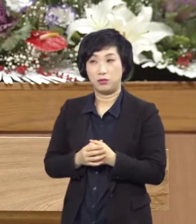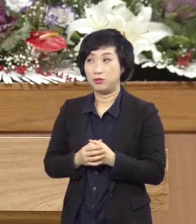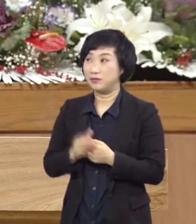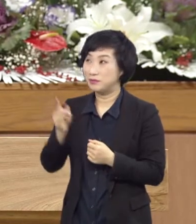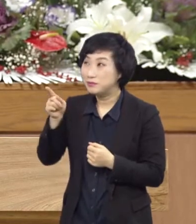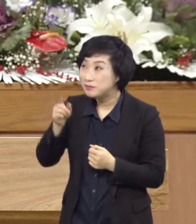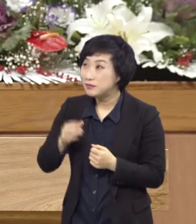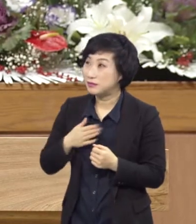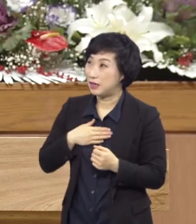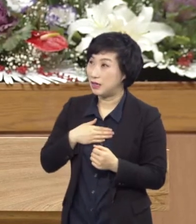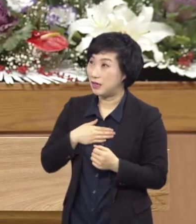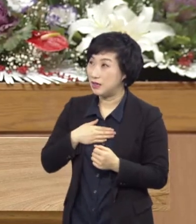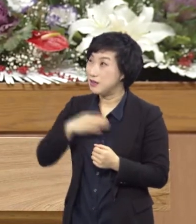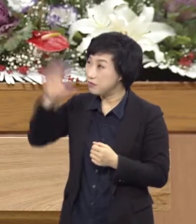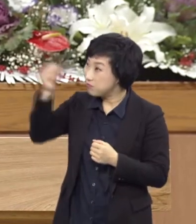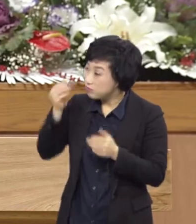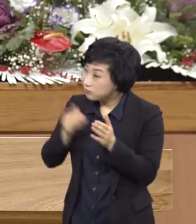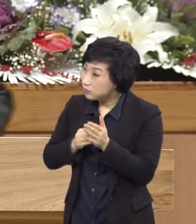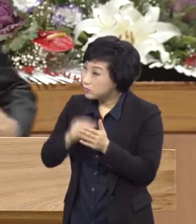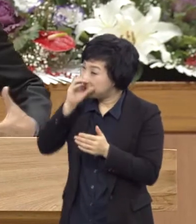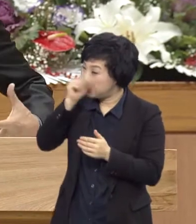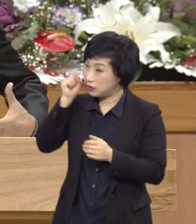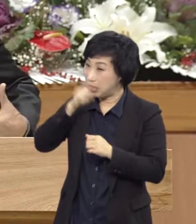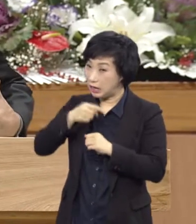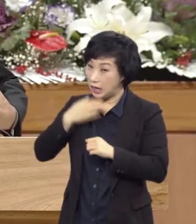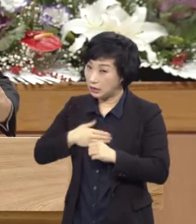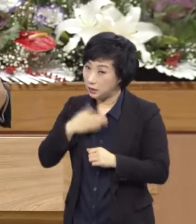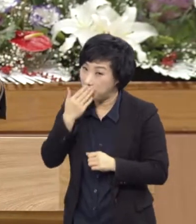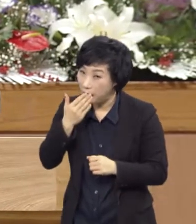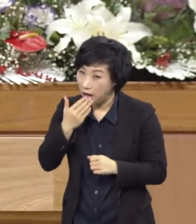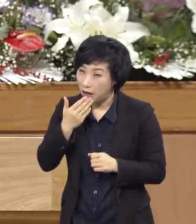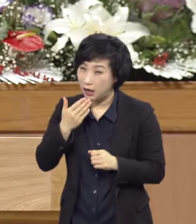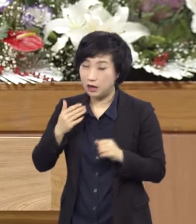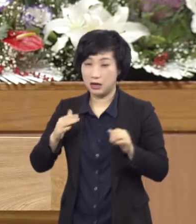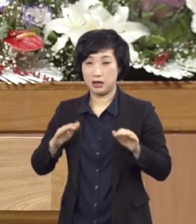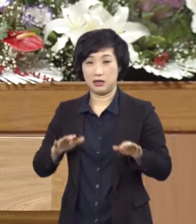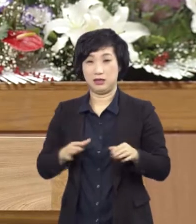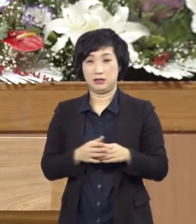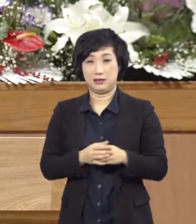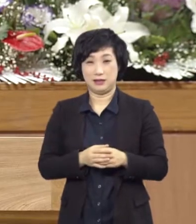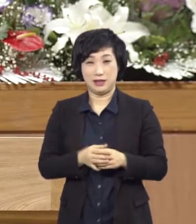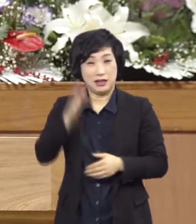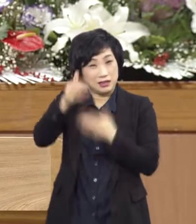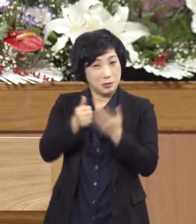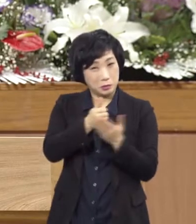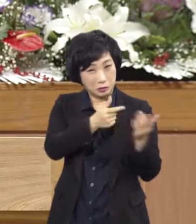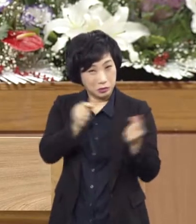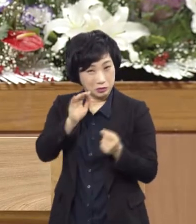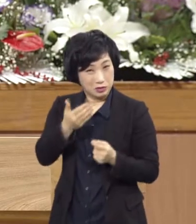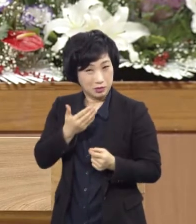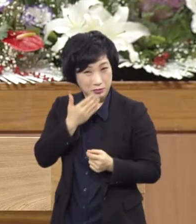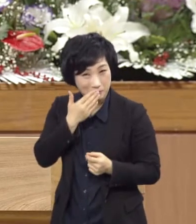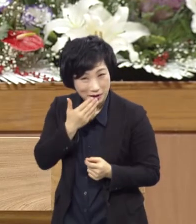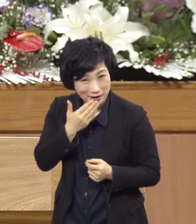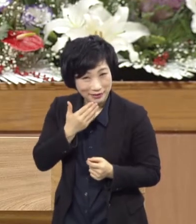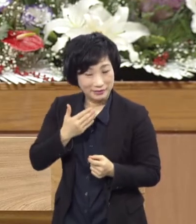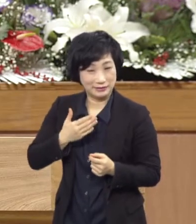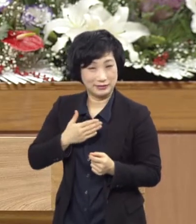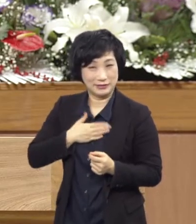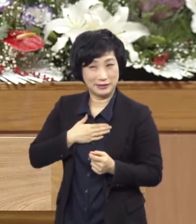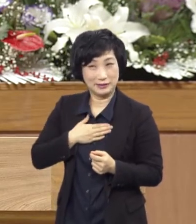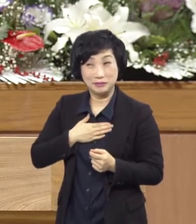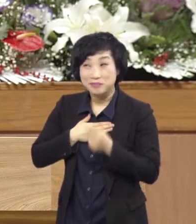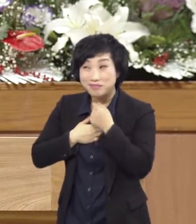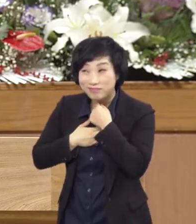참으로 선악을 알게 되므로 내가 이 엄청난 신이 되는 일을 왜 내가